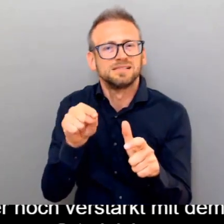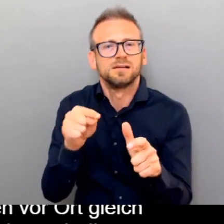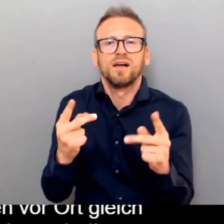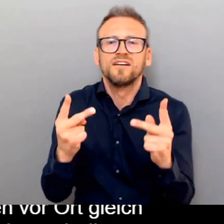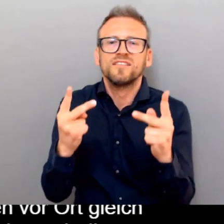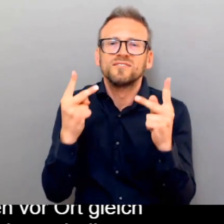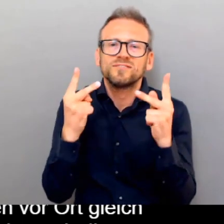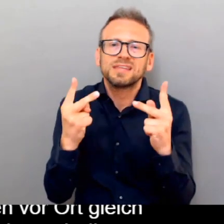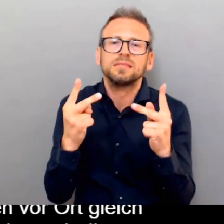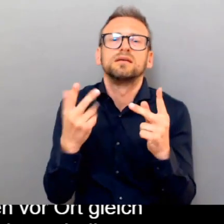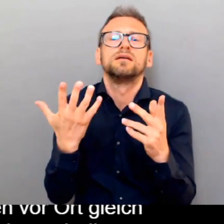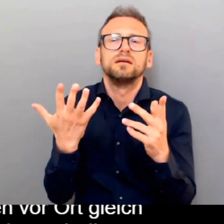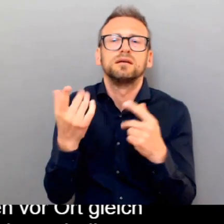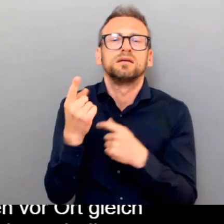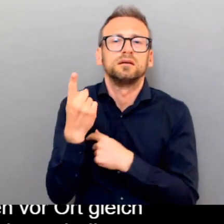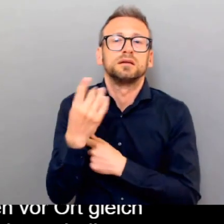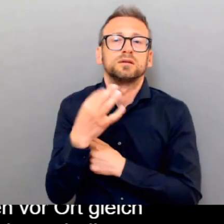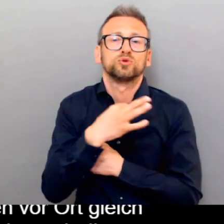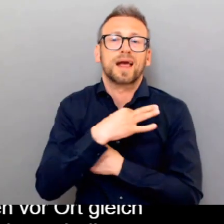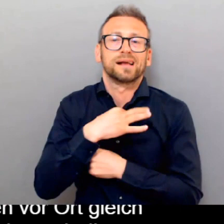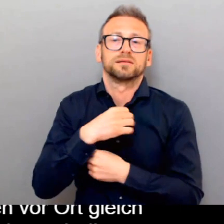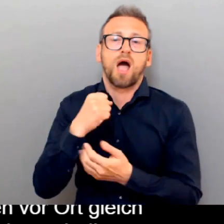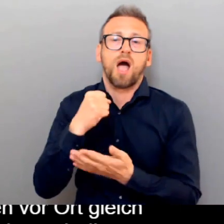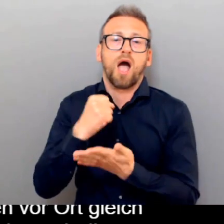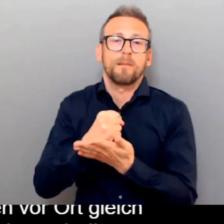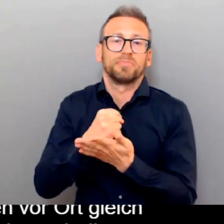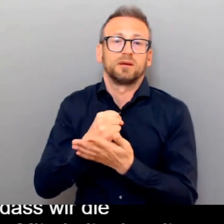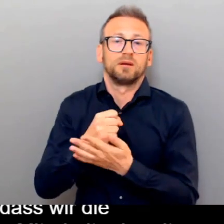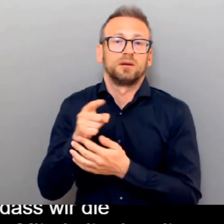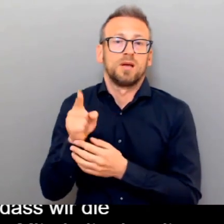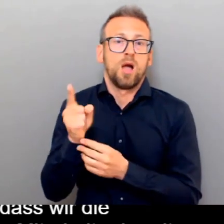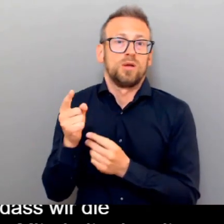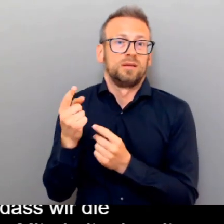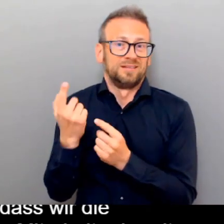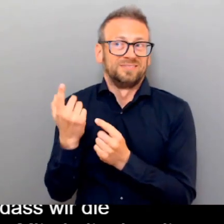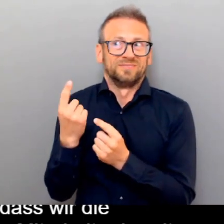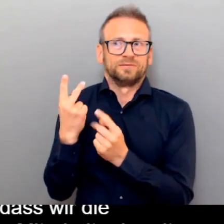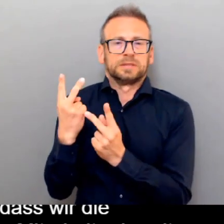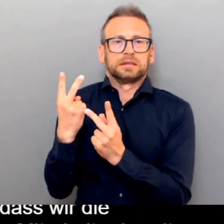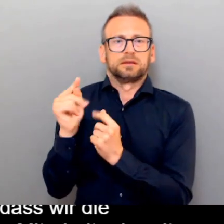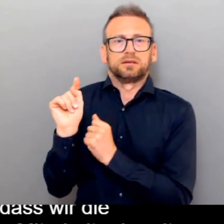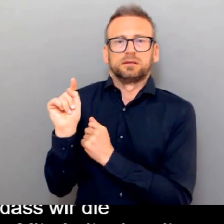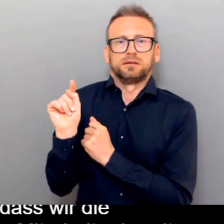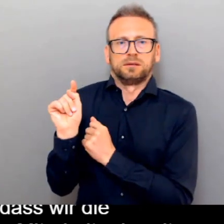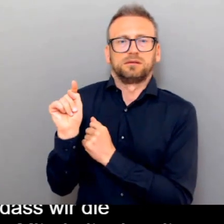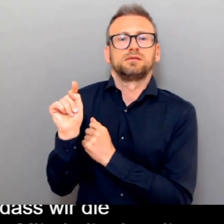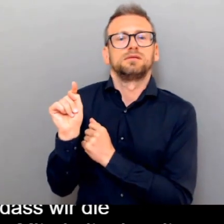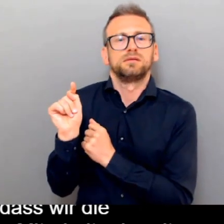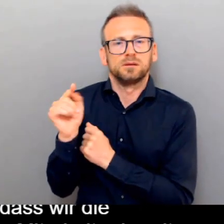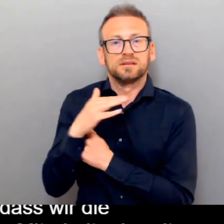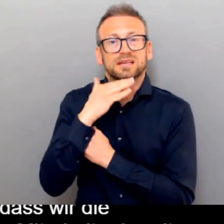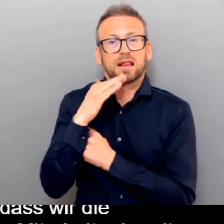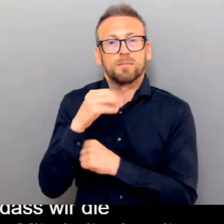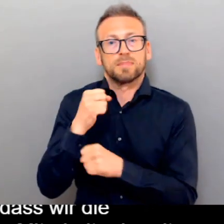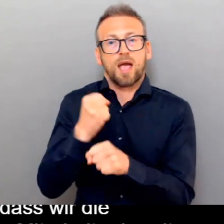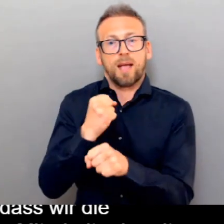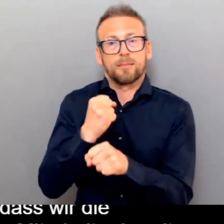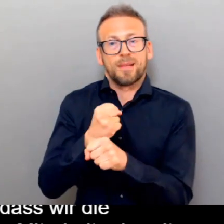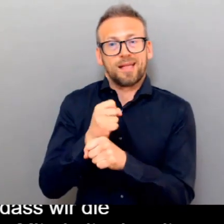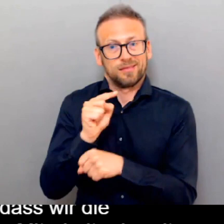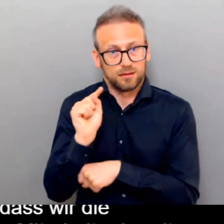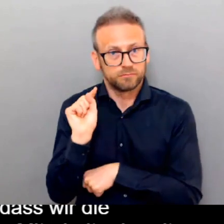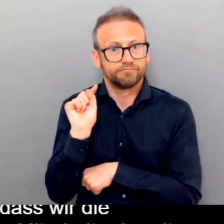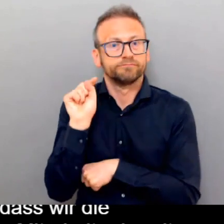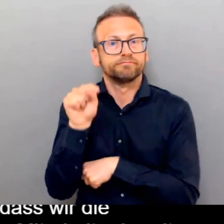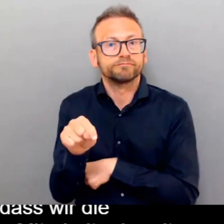hier vor Ort eben unterstützen können, dass wieder die Infektketten gut nachverfolgt werden